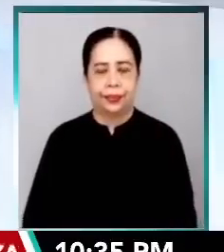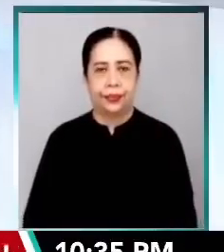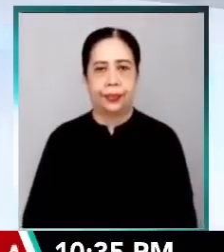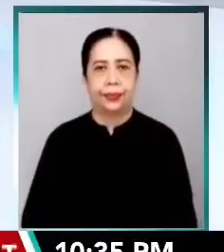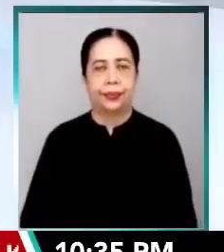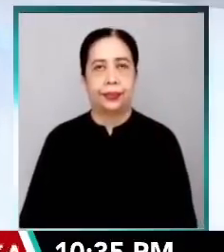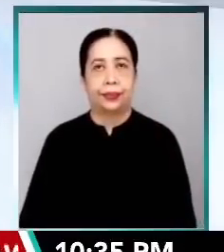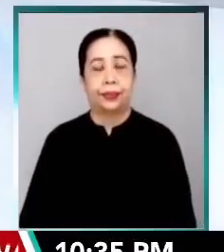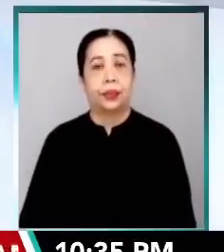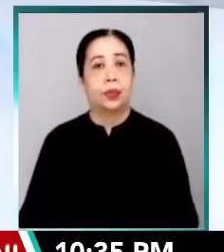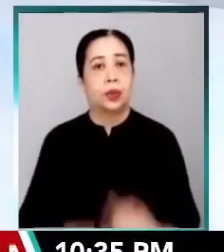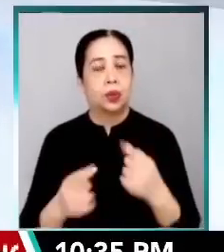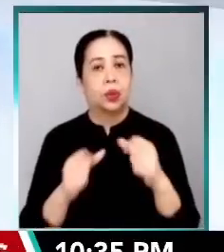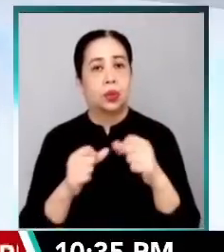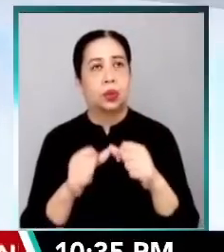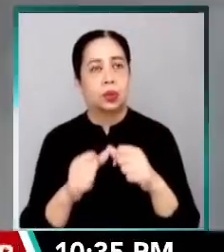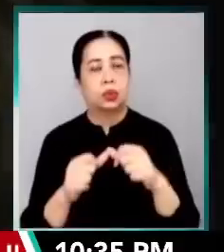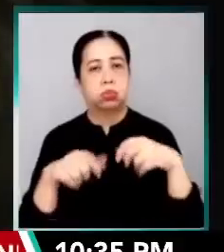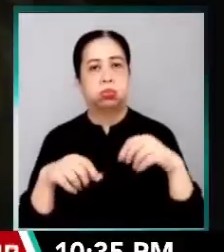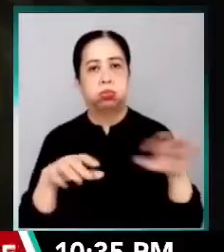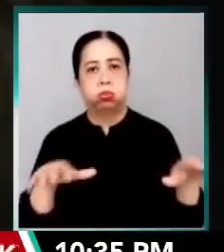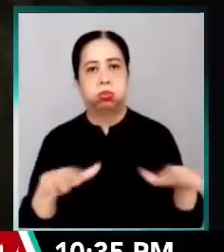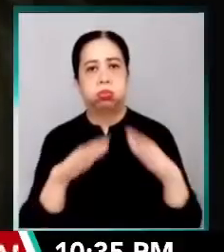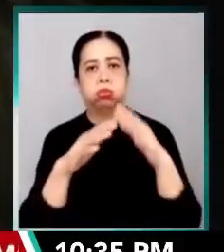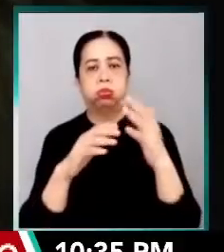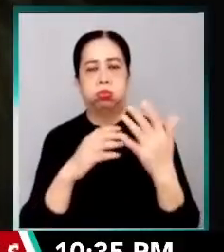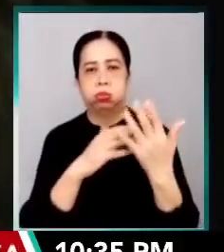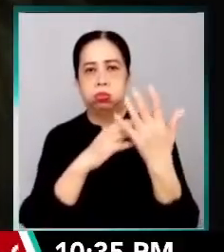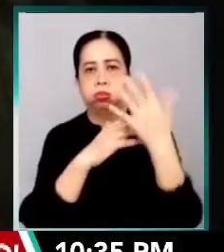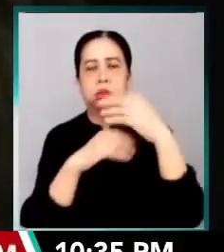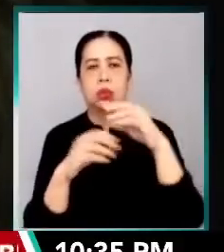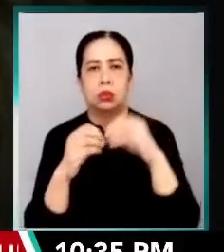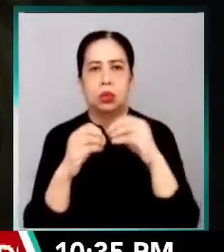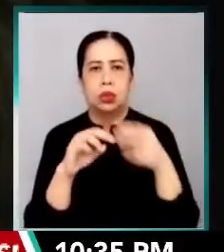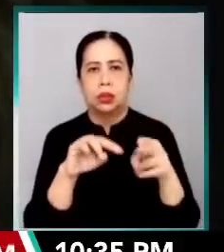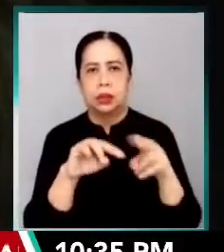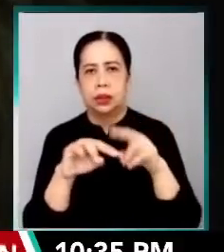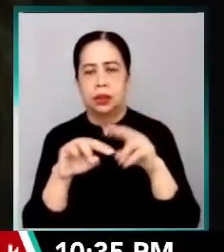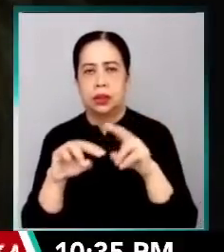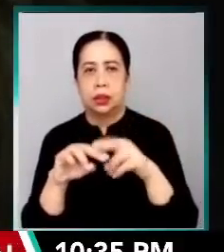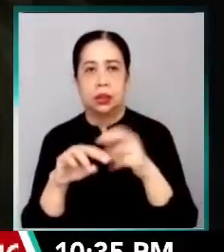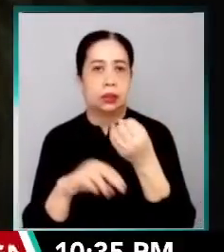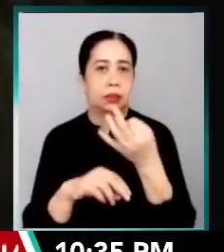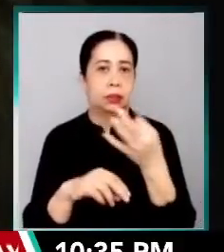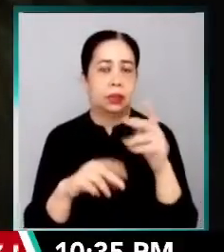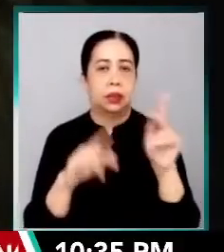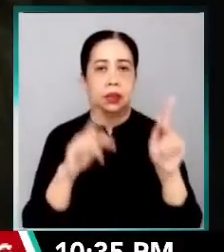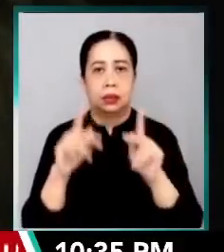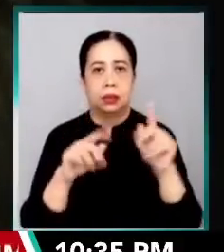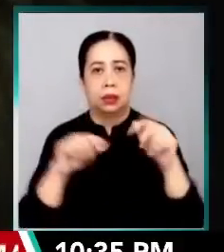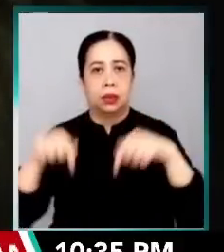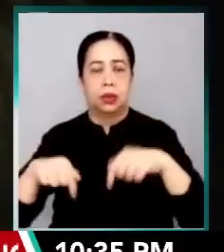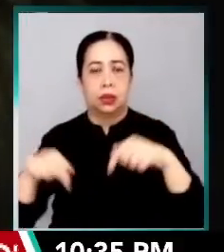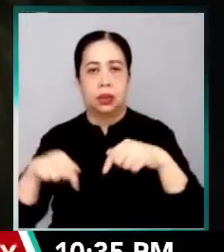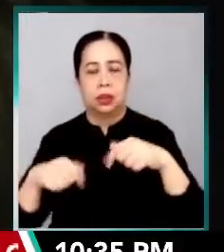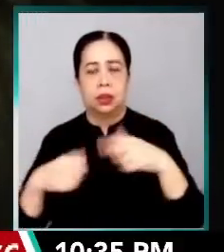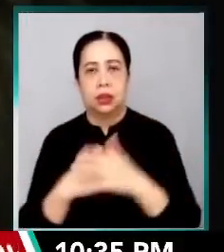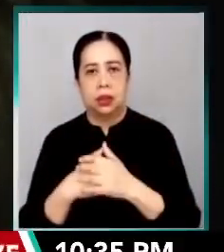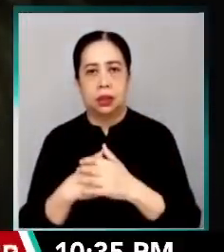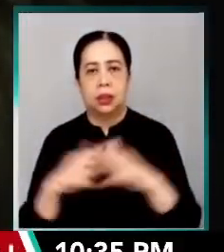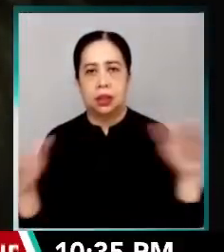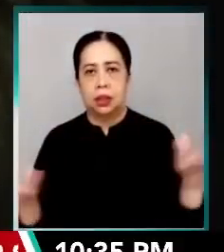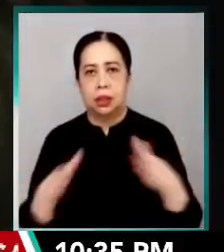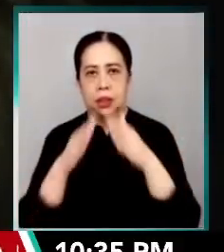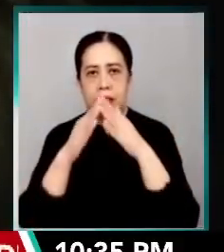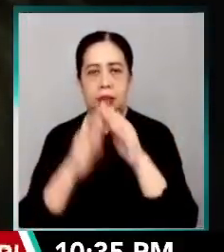ang pag-aalboroto ng bulkang Mayon, ay mas nadadagdagan pa ang bilang ng evacuees dito sa lalawigan ng Albay. Sa katunayan,